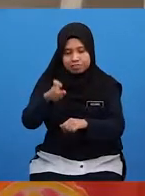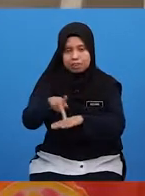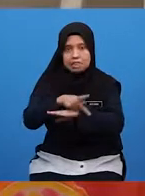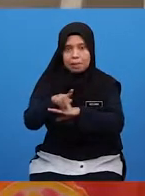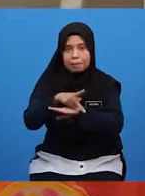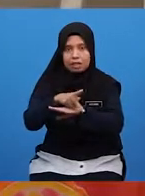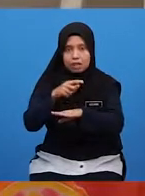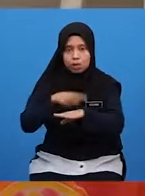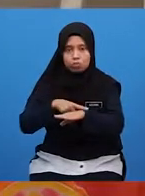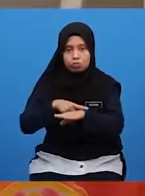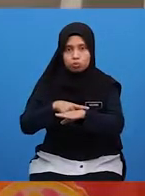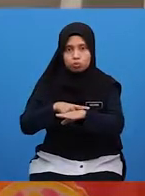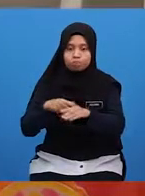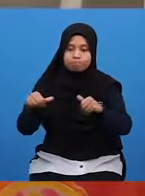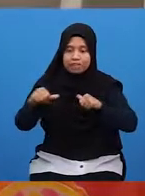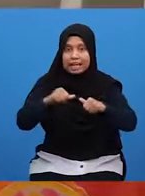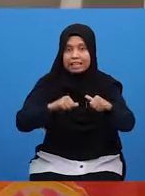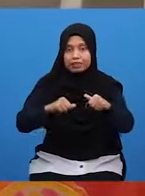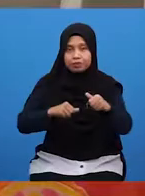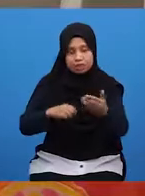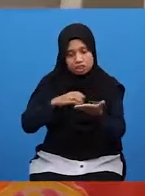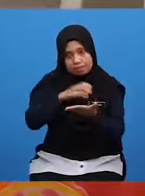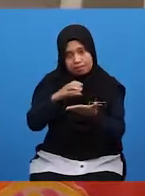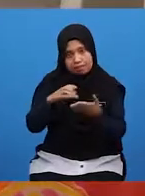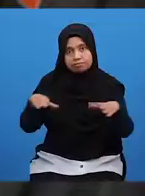semasa aktiviti mencanting dijalankan.